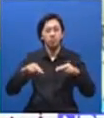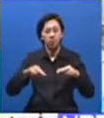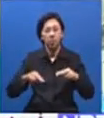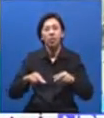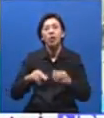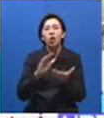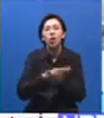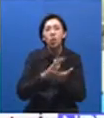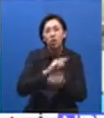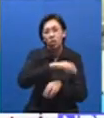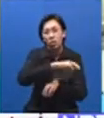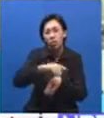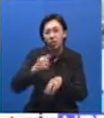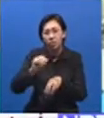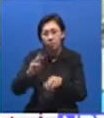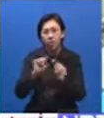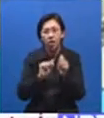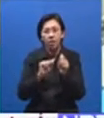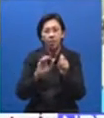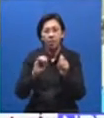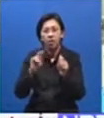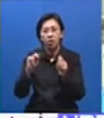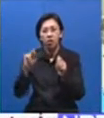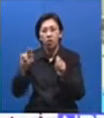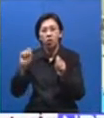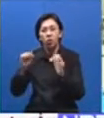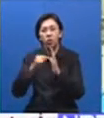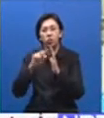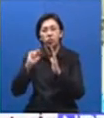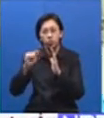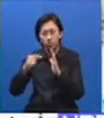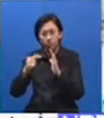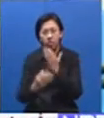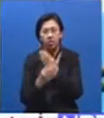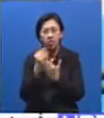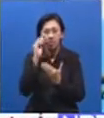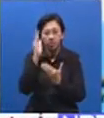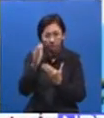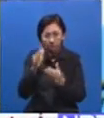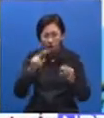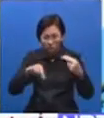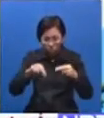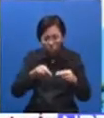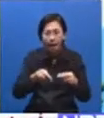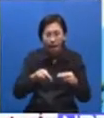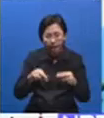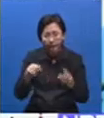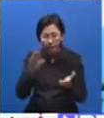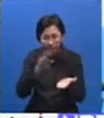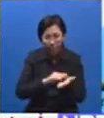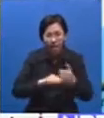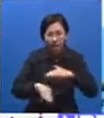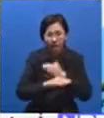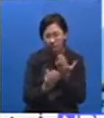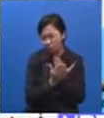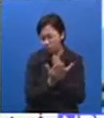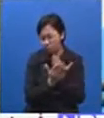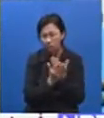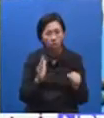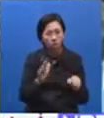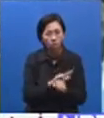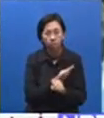16โรงเรียนในพื้นที่อำเภอโนนสูงในสัปดาห์หน้าเพื่อนำมาประกอบกับพยานหลักฐานที่มีอยู่เดิมให้ครบถ้วนมากยิ่ง